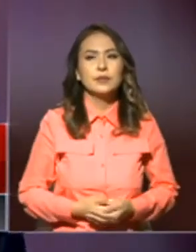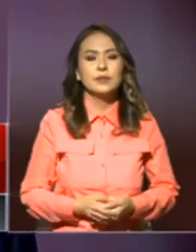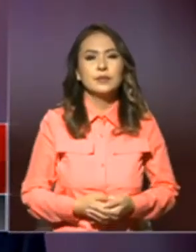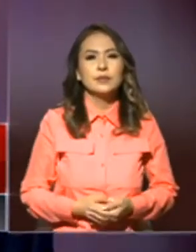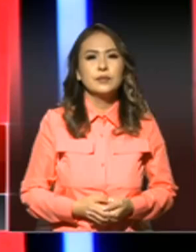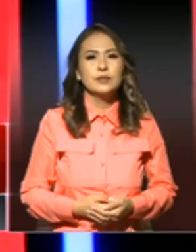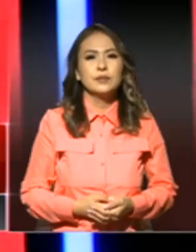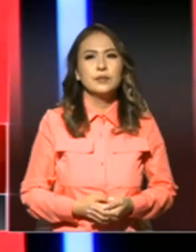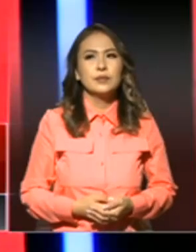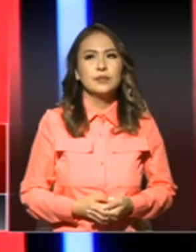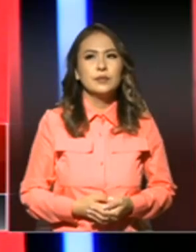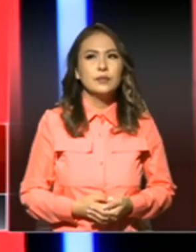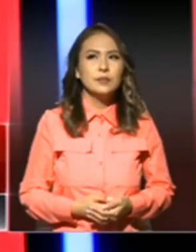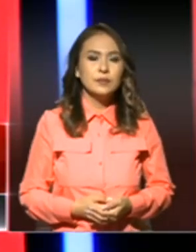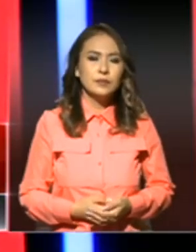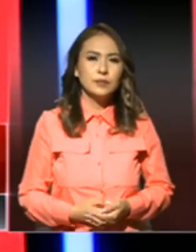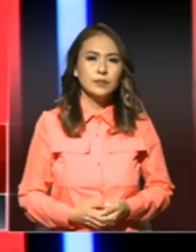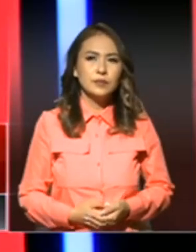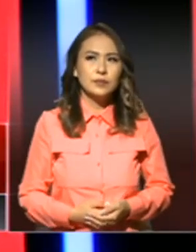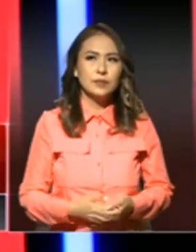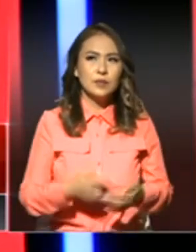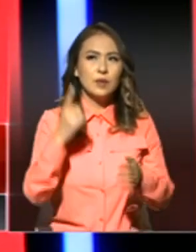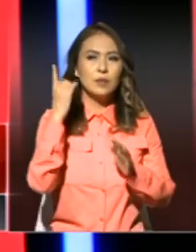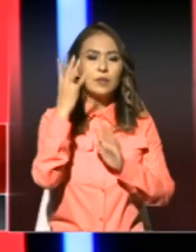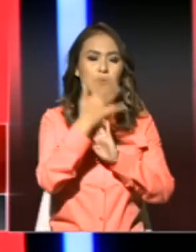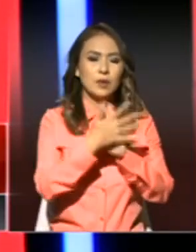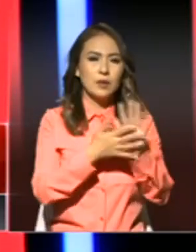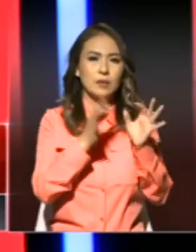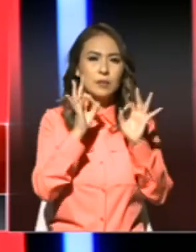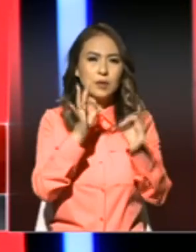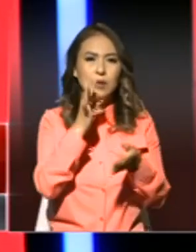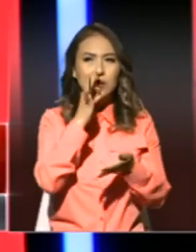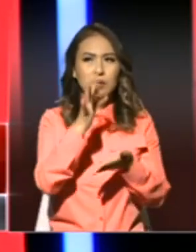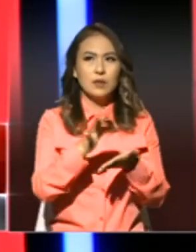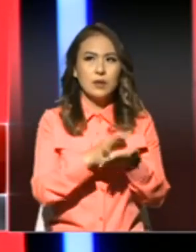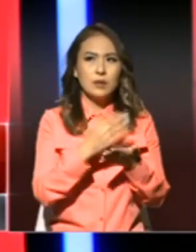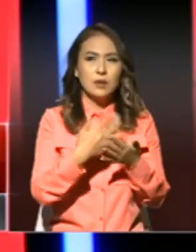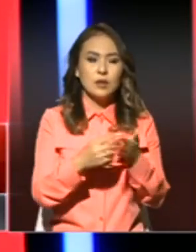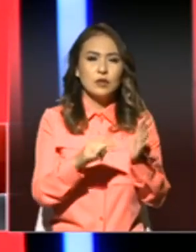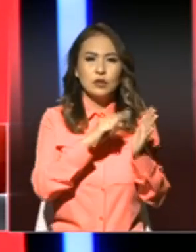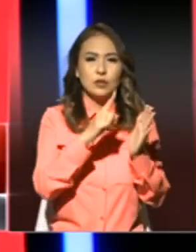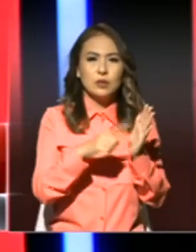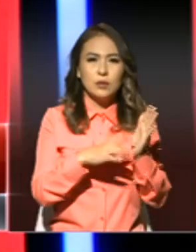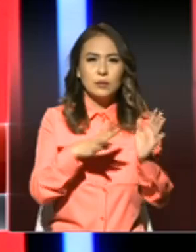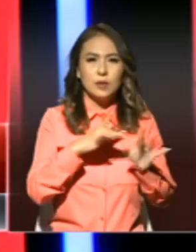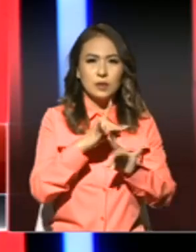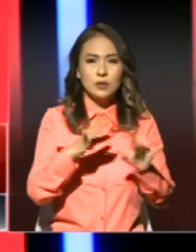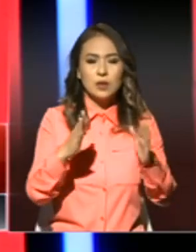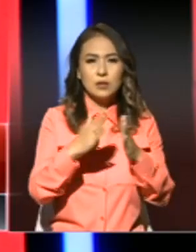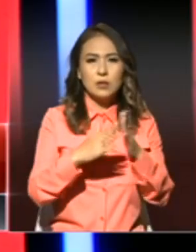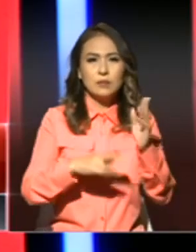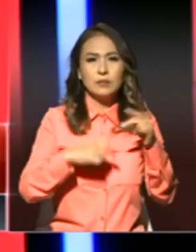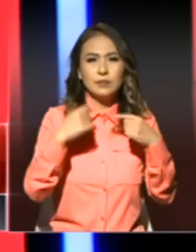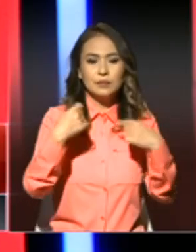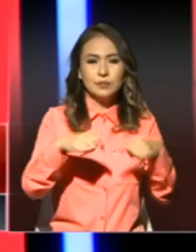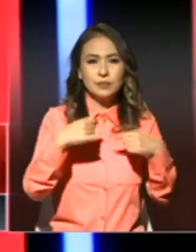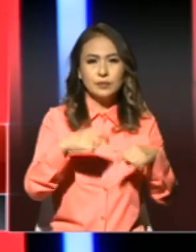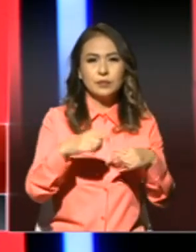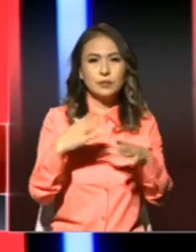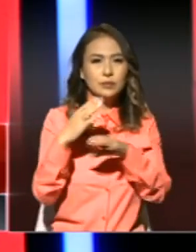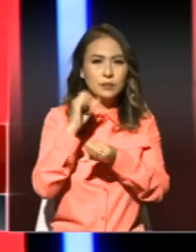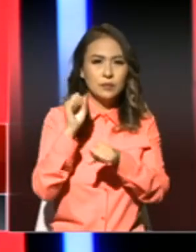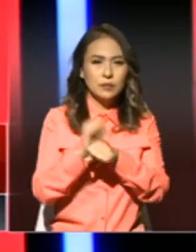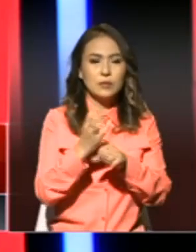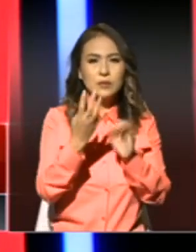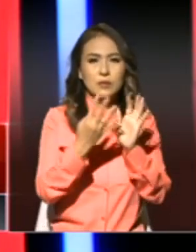болған. Осылай жақсы түсінікті әдемі жауап бердіңіз, бірақ сұрақ мынандай да, енді жаңа көрдіңіздер ғой, сатып алу тоқтап жатыр,